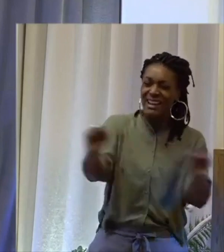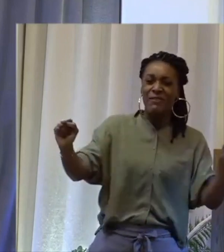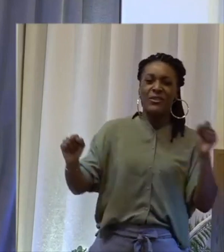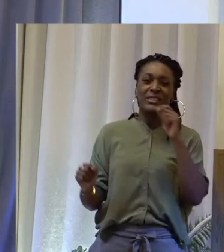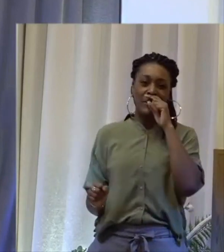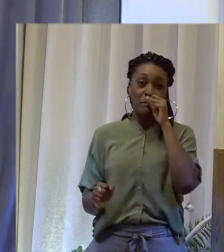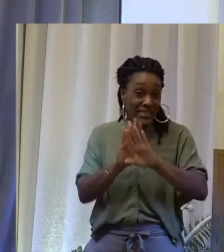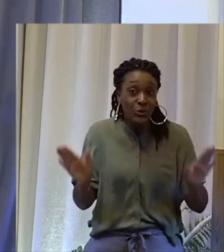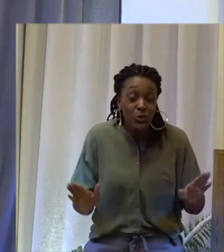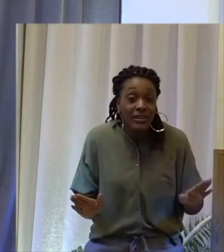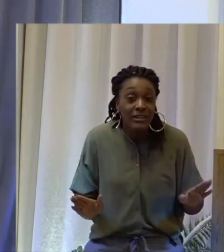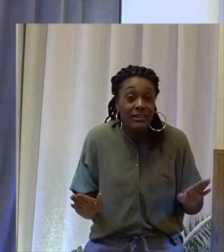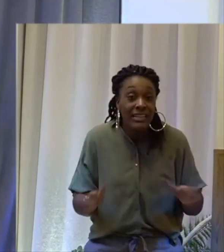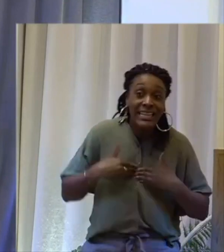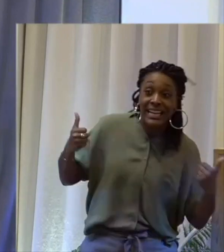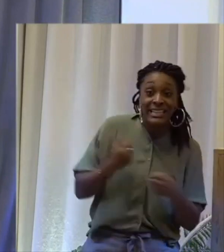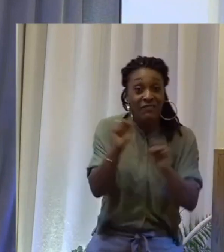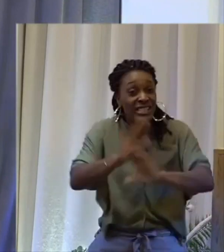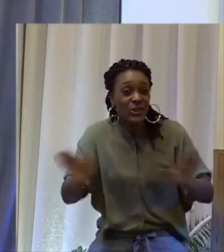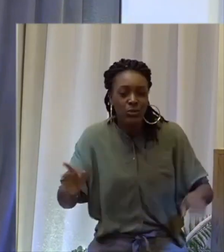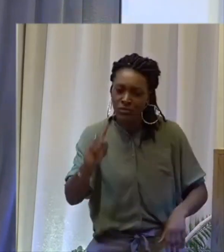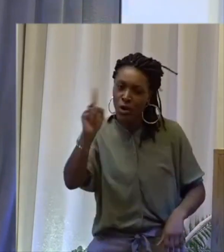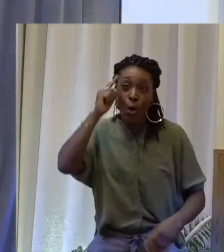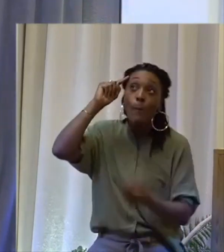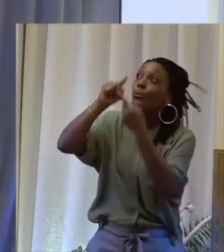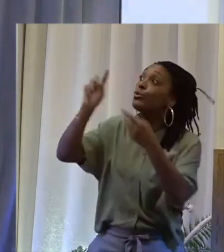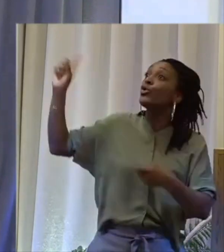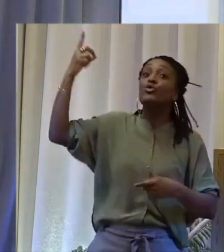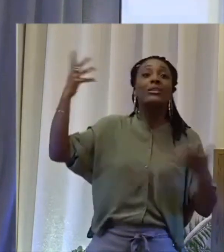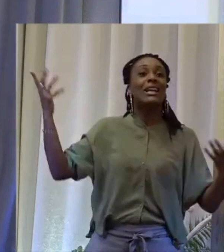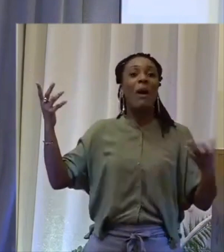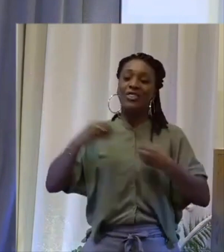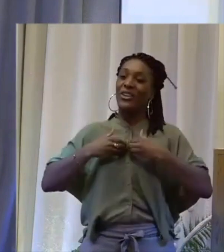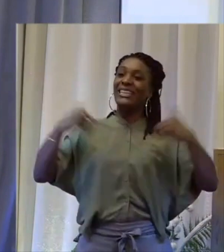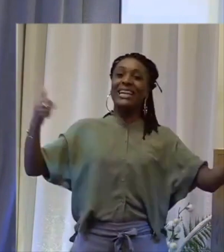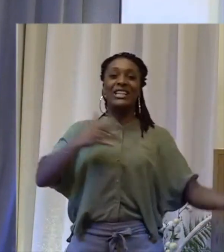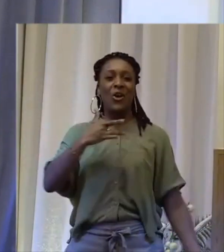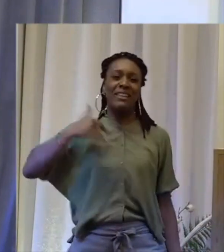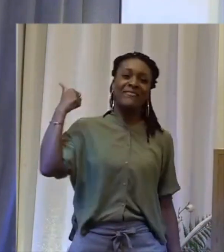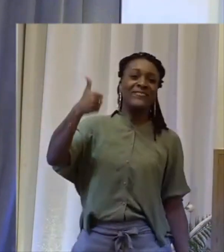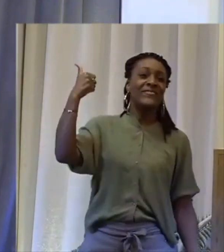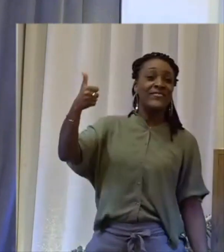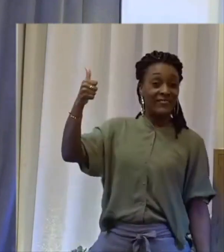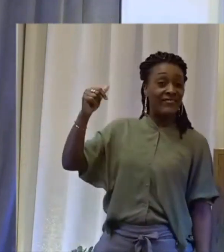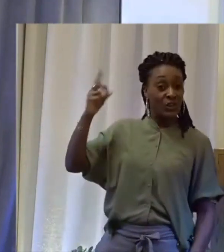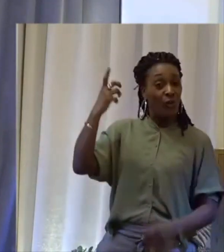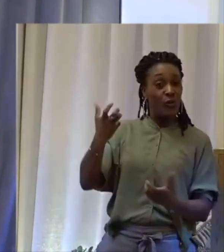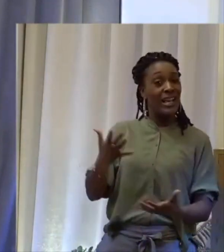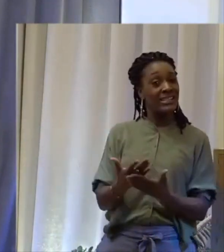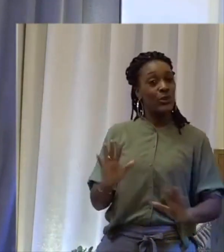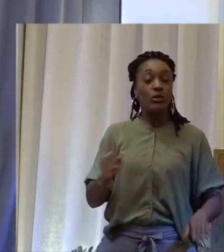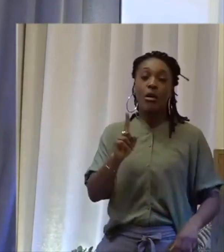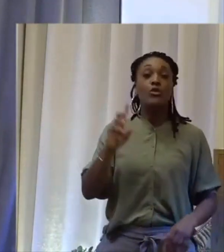seulement. Parce que le but de Dieu, c'est pas seulement qu'on soit guéri en bonne santé. Il y a une